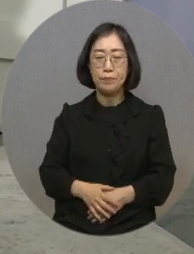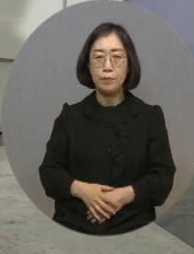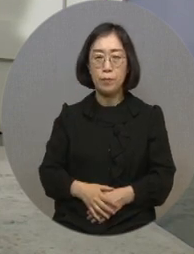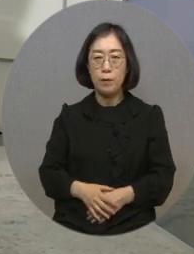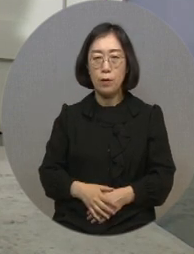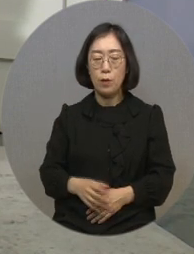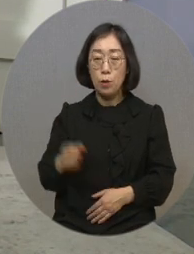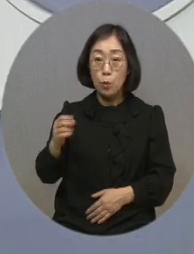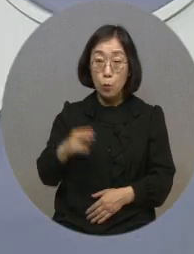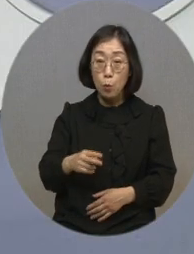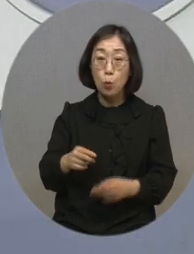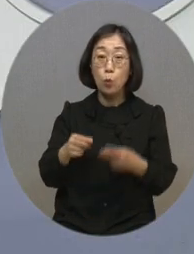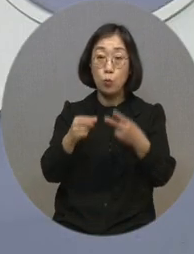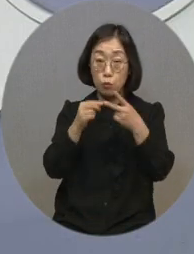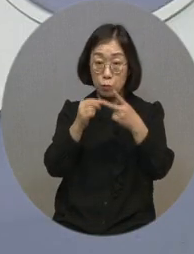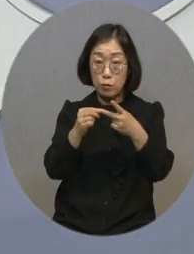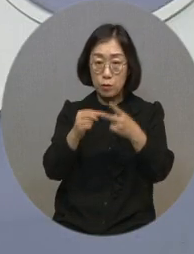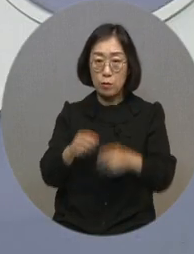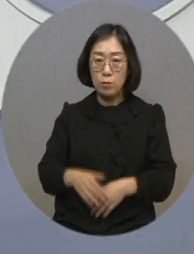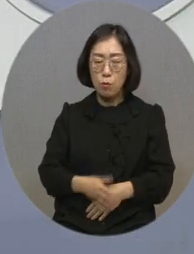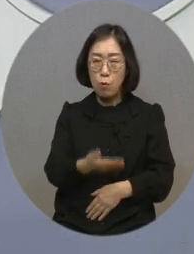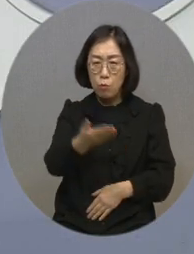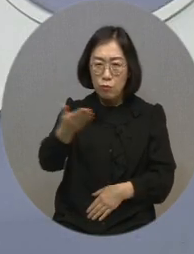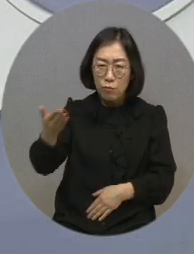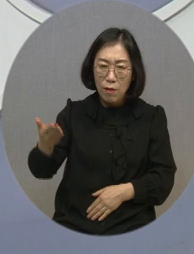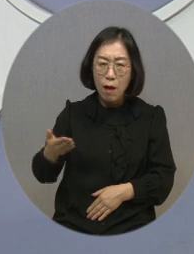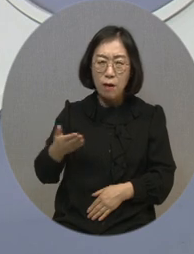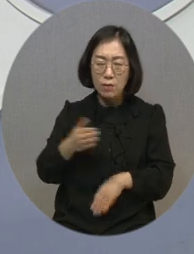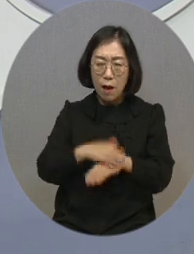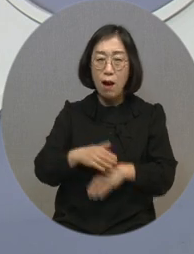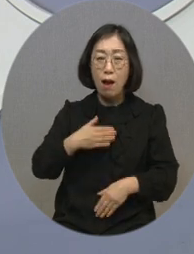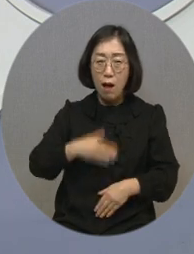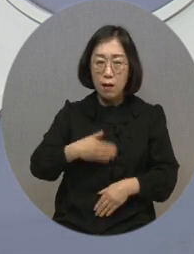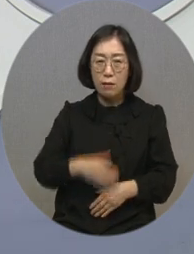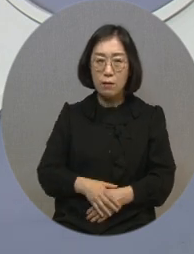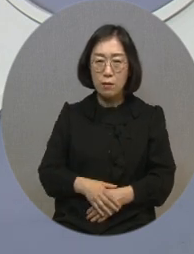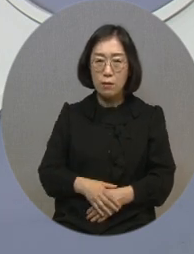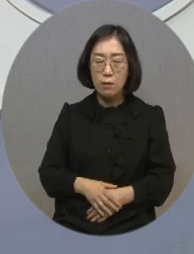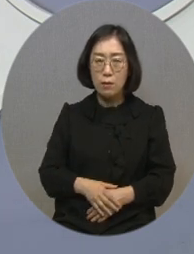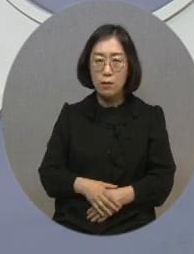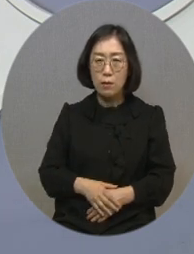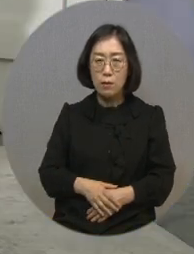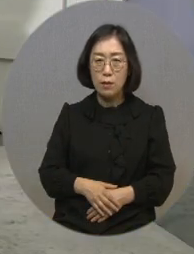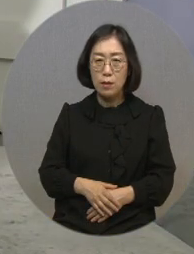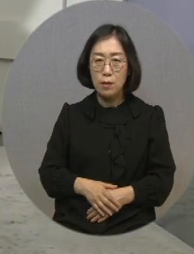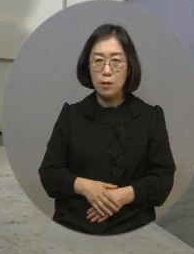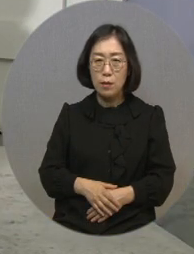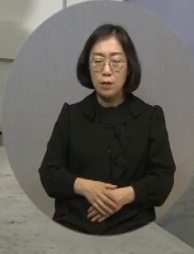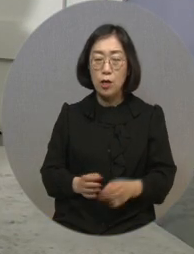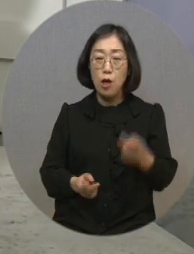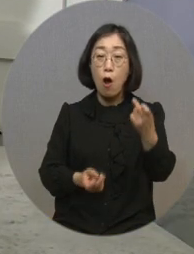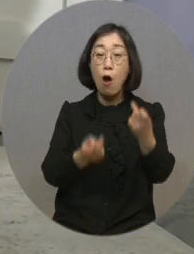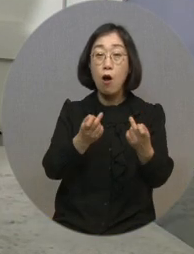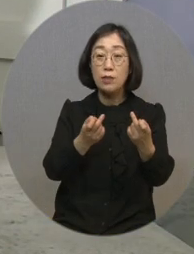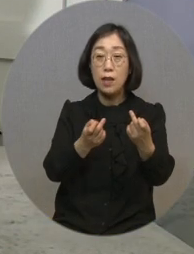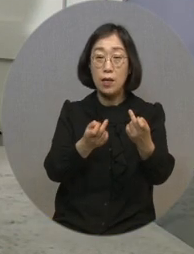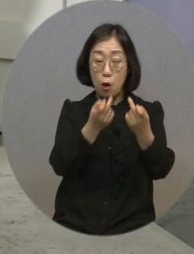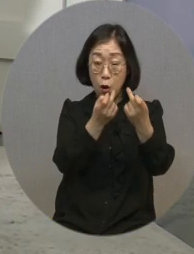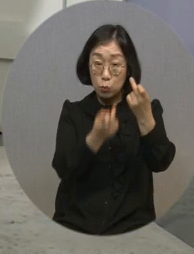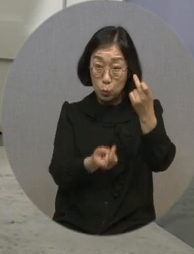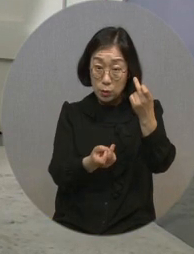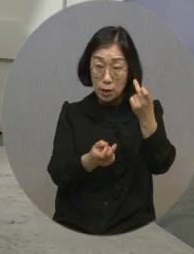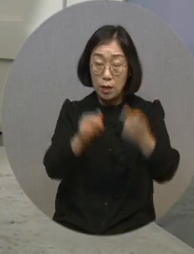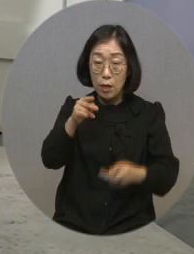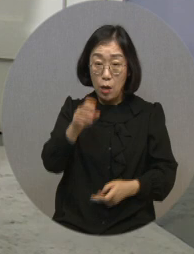그리고 또 하나는 이제 아마 이거는 세간에 많이 좀 알려진 사건인데 형제 복지원 사건이라고. 네. 예, 이제 그 기억이 나요.